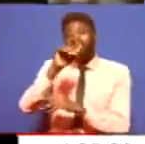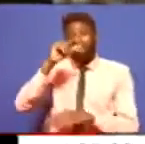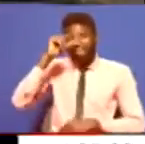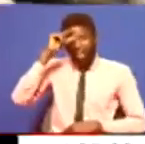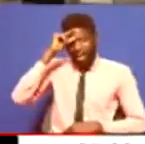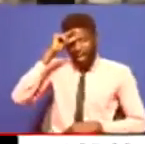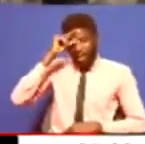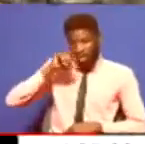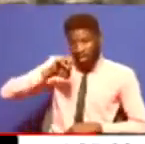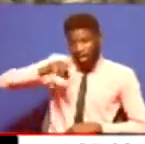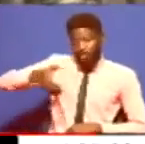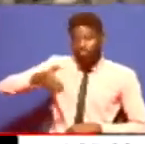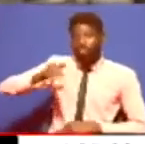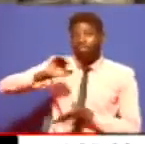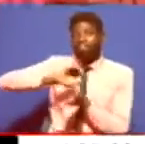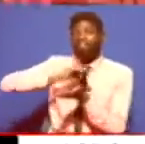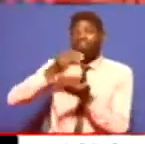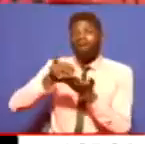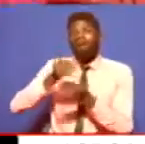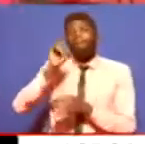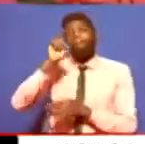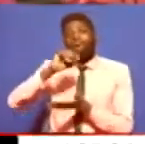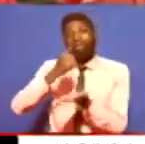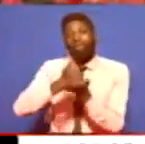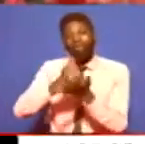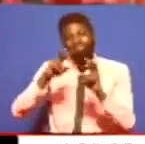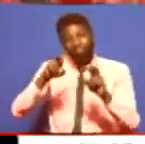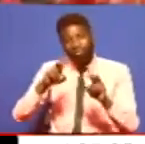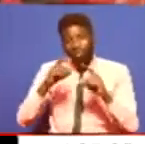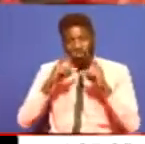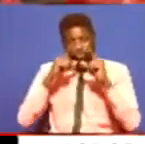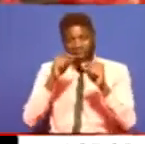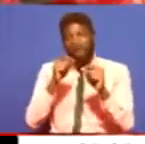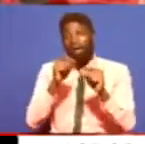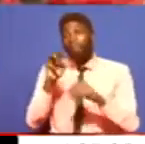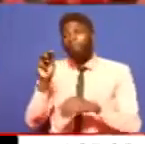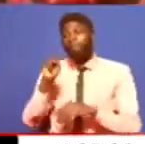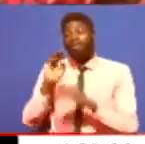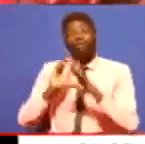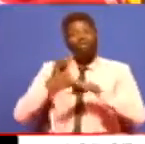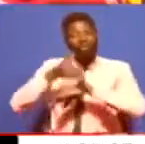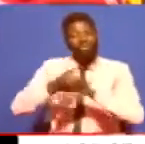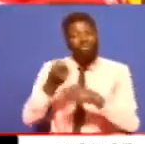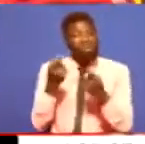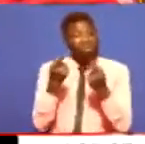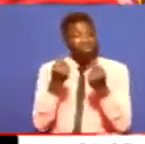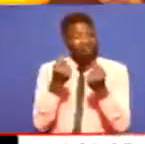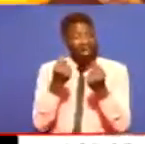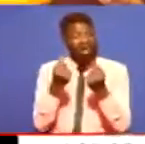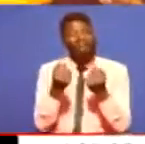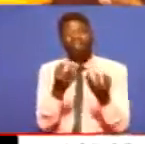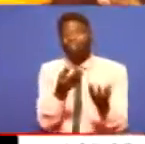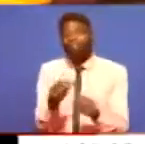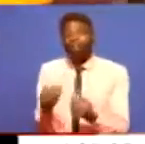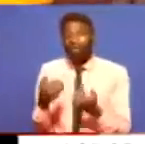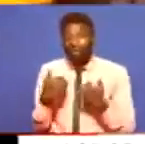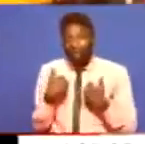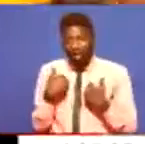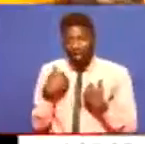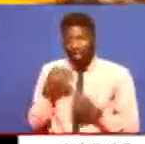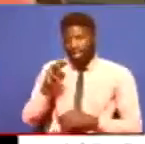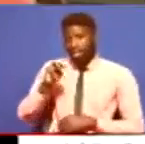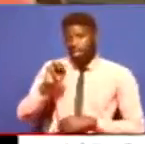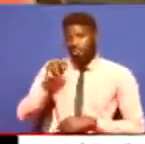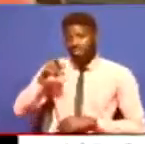of shillings have been misappropriated. The MP, who is seeking to unseat the current governor, Samuel Oletunai, is accusing